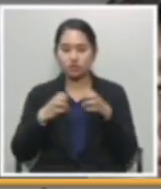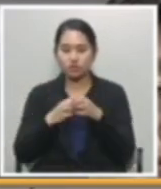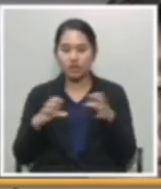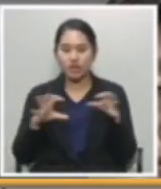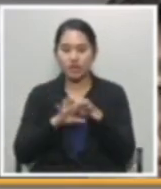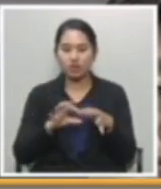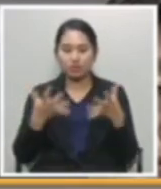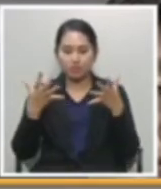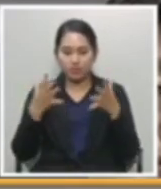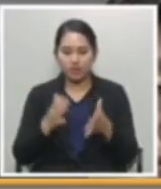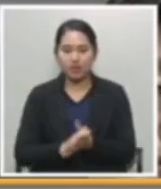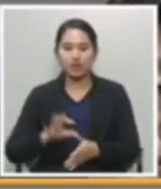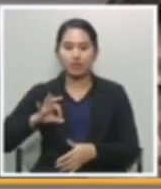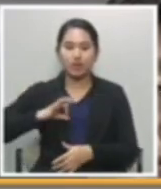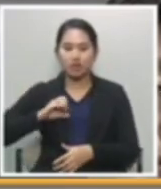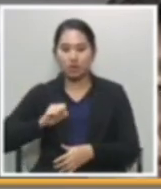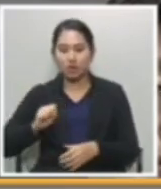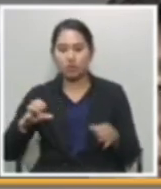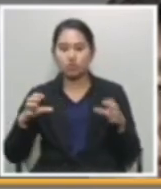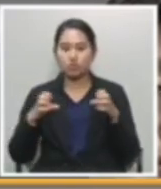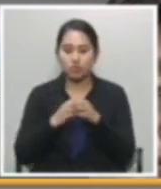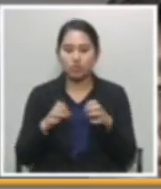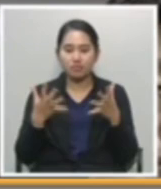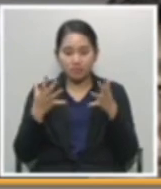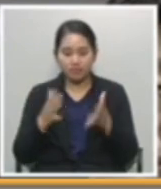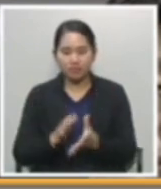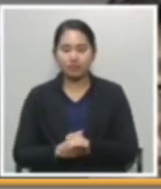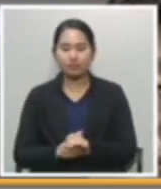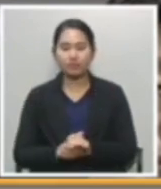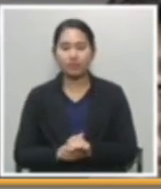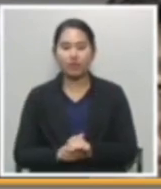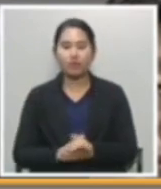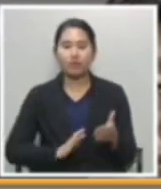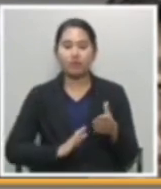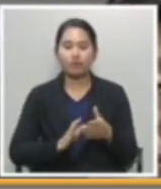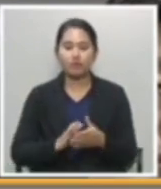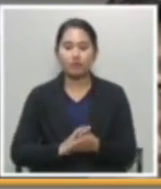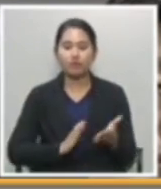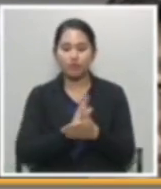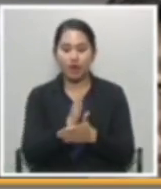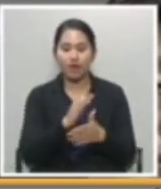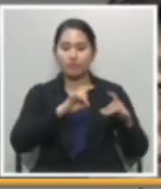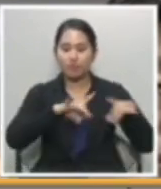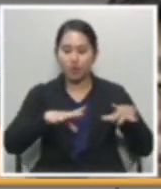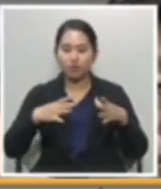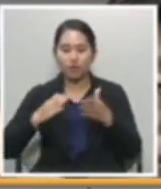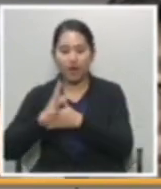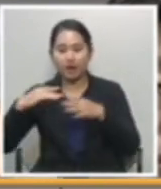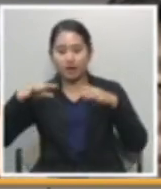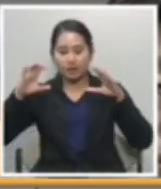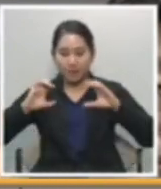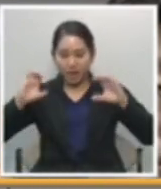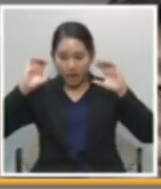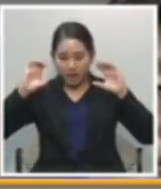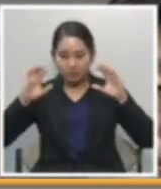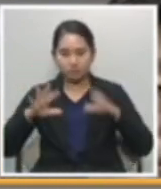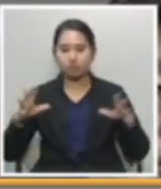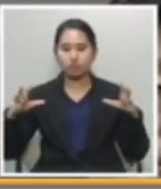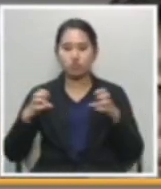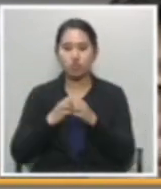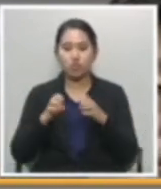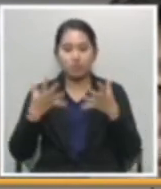ได้ยุ่งเกี่ยวกับท่านสมาชิกนะทั้งหลายทั้งฝ่ายค้านฝ่ายรัฐบาลนี่นะครับนะแต่ว่าเมื่อเราไม่ยุ่งแ